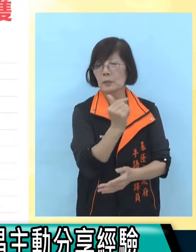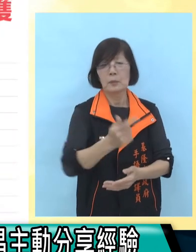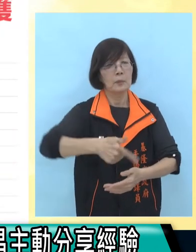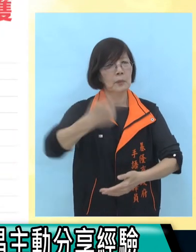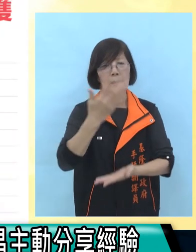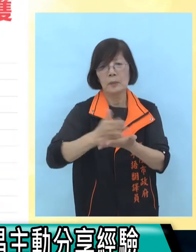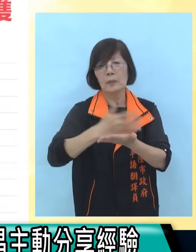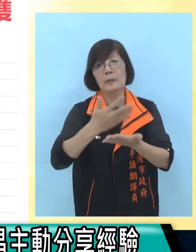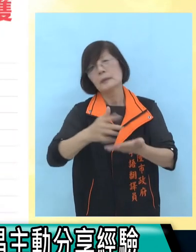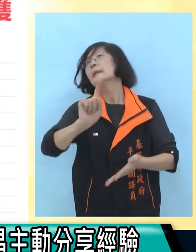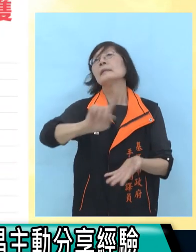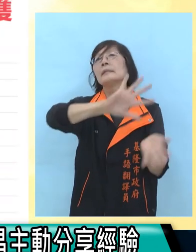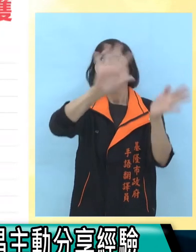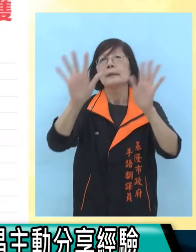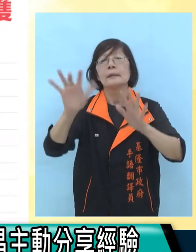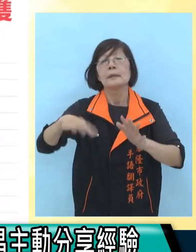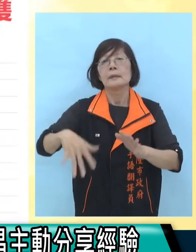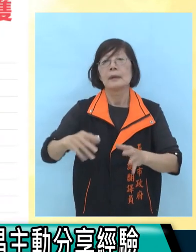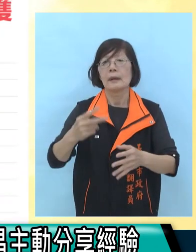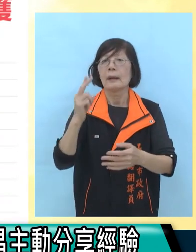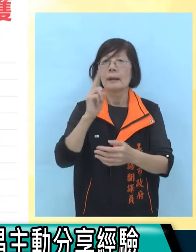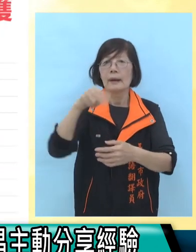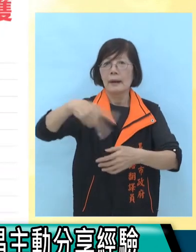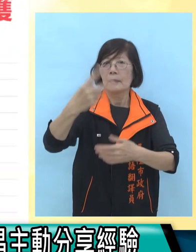经派了200多个一个案子，